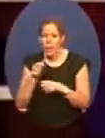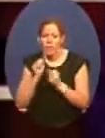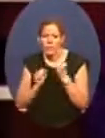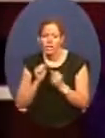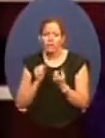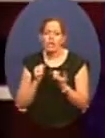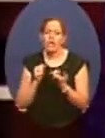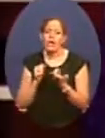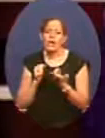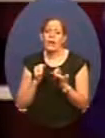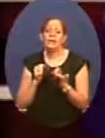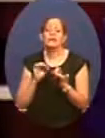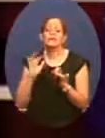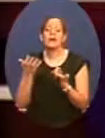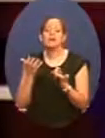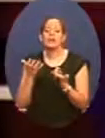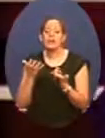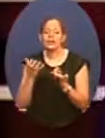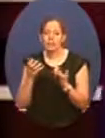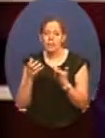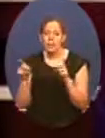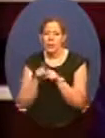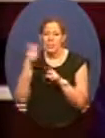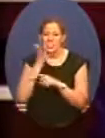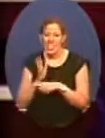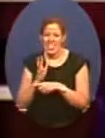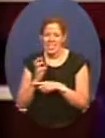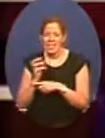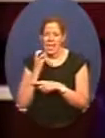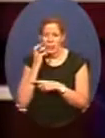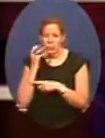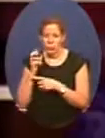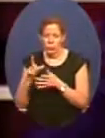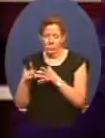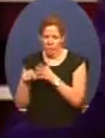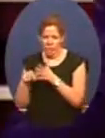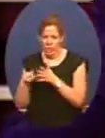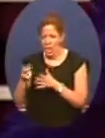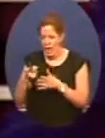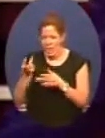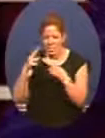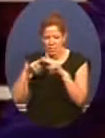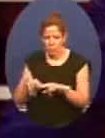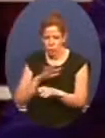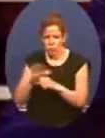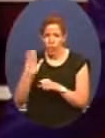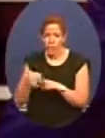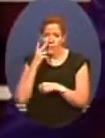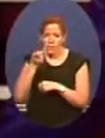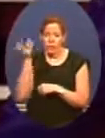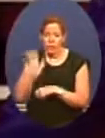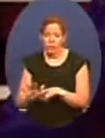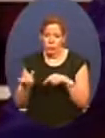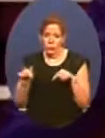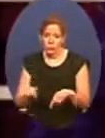ויש תפוח, מה שהתפוז המכני כלפי ניצולת שואה ועוד אדם, גם ראינו את הסרטון מגרמניה,